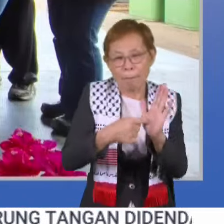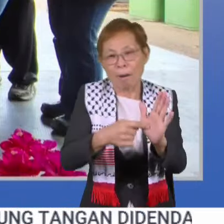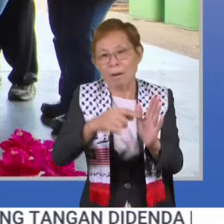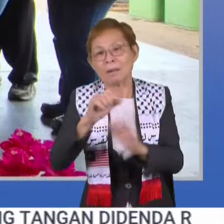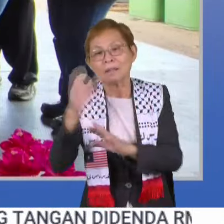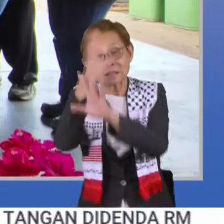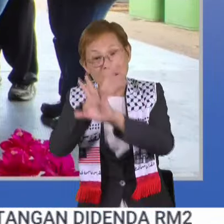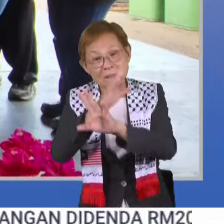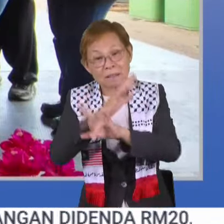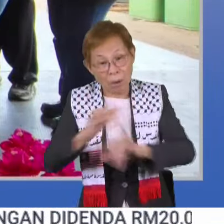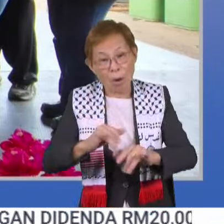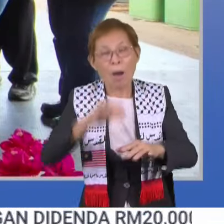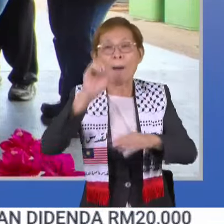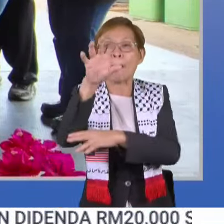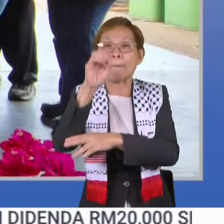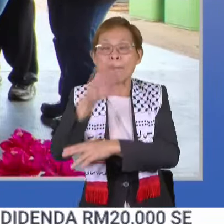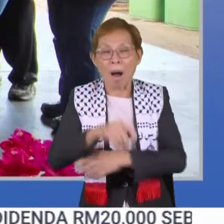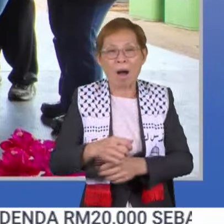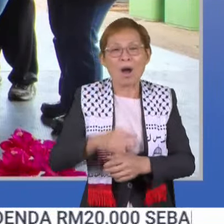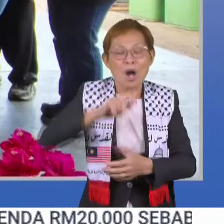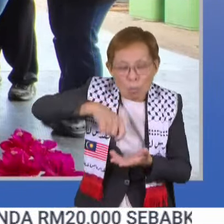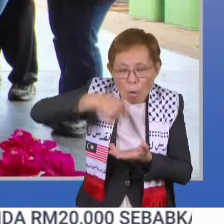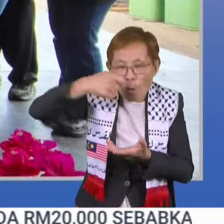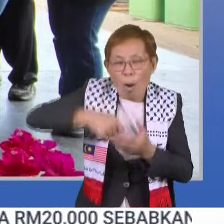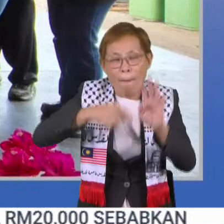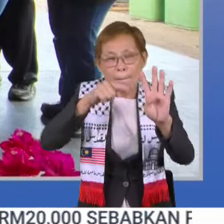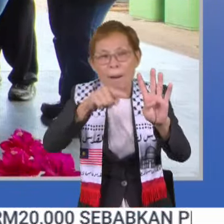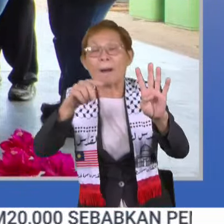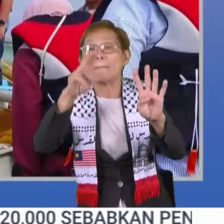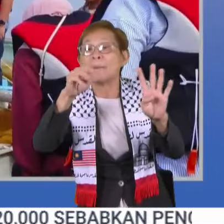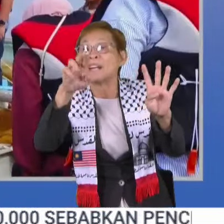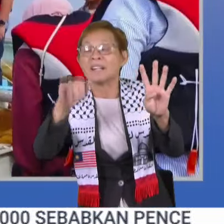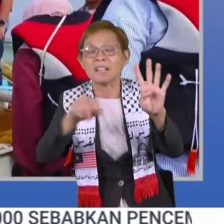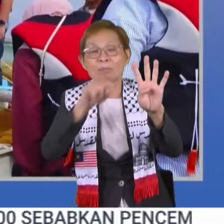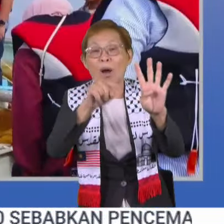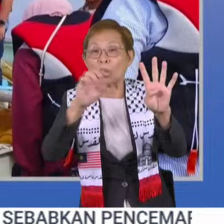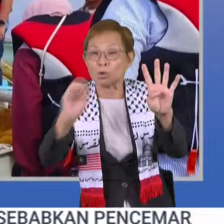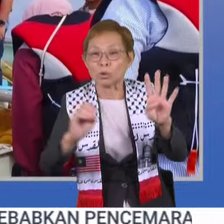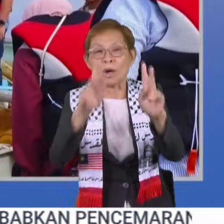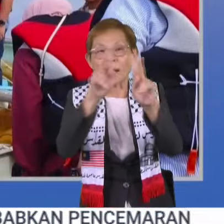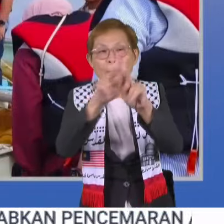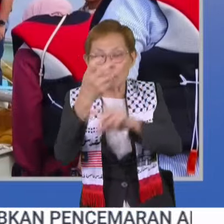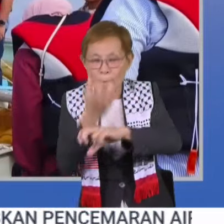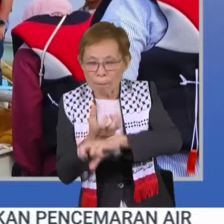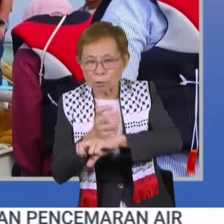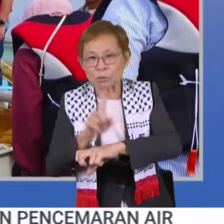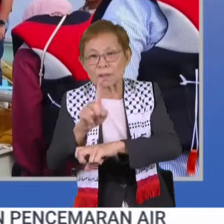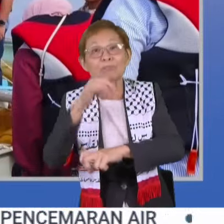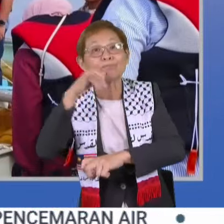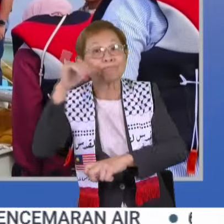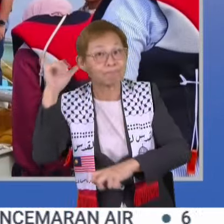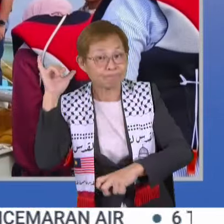Sebastian Ting pada pesta bubuk Miri 4 di tamu nelayan Kampung Batu